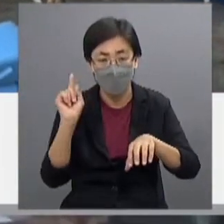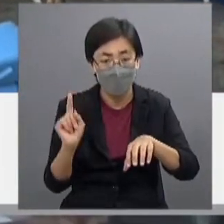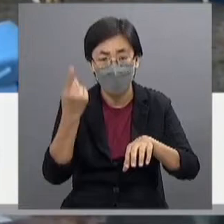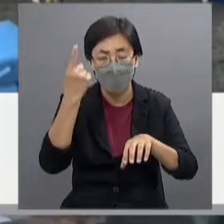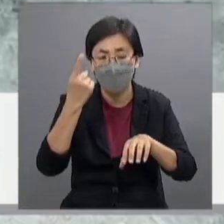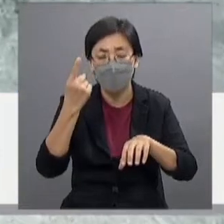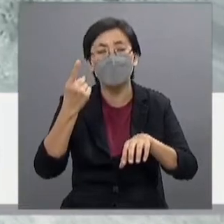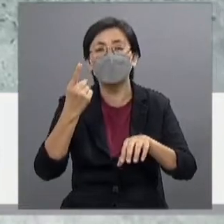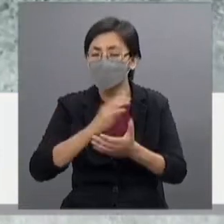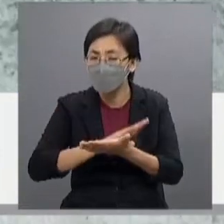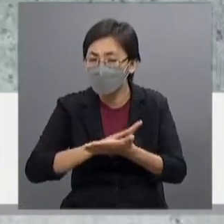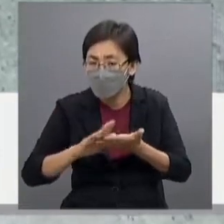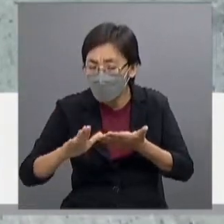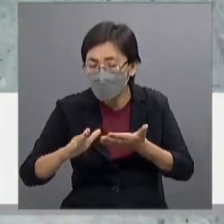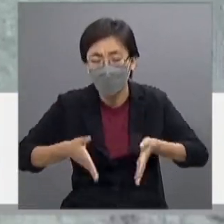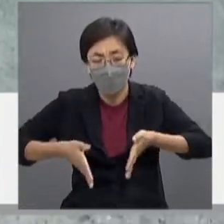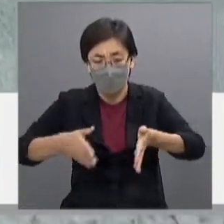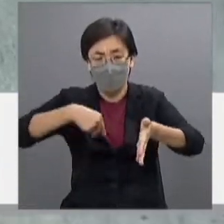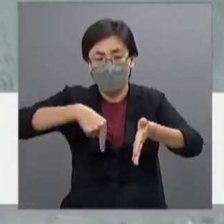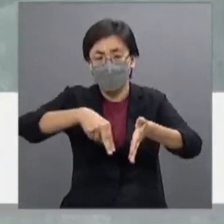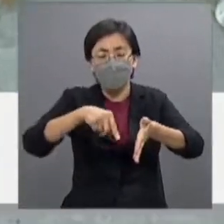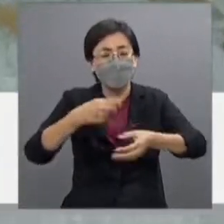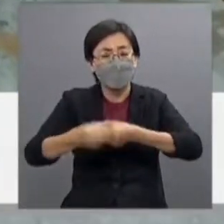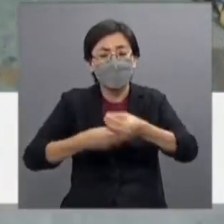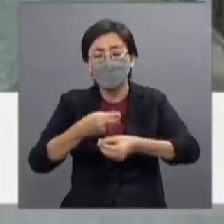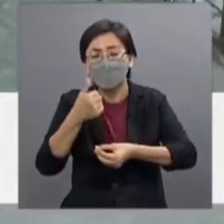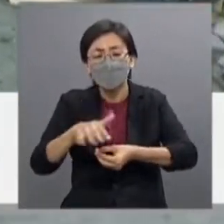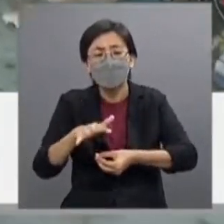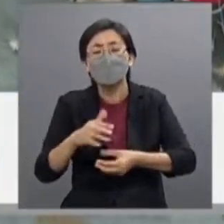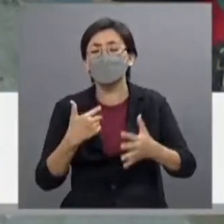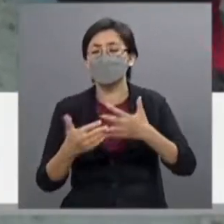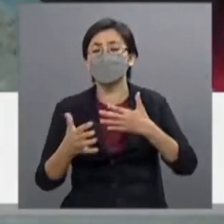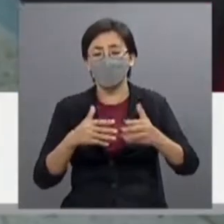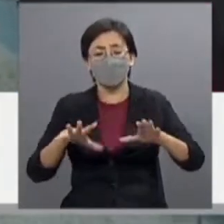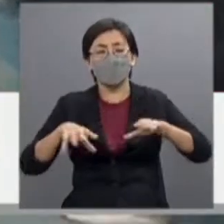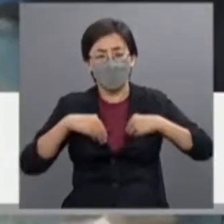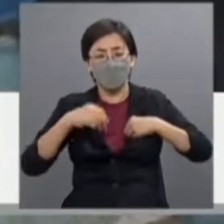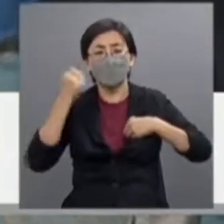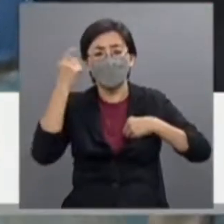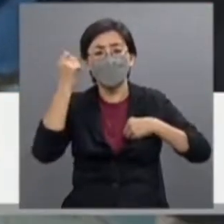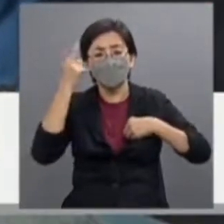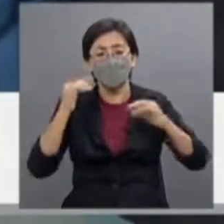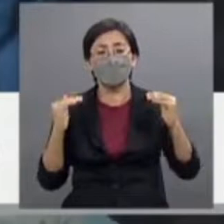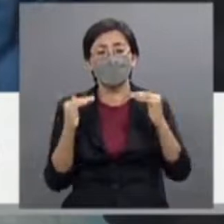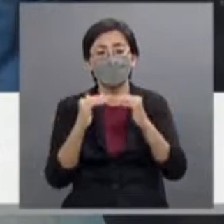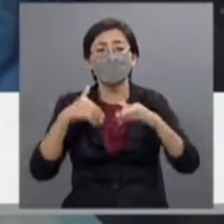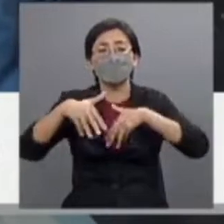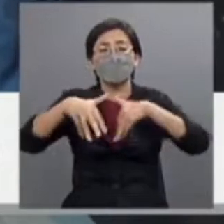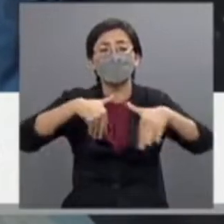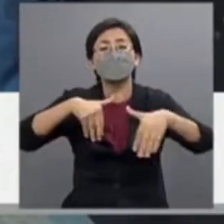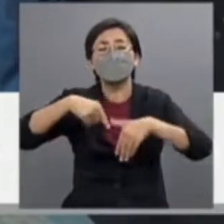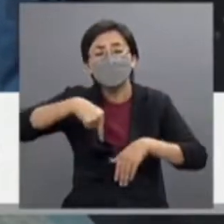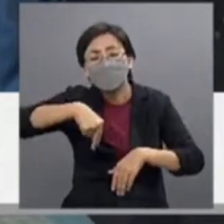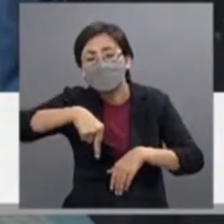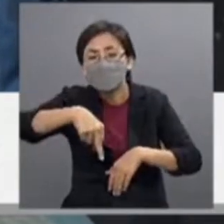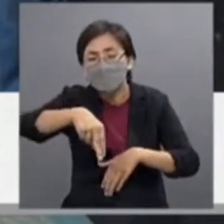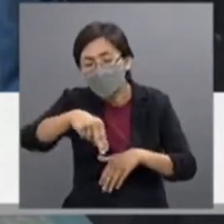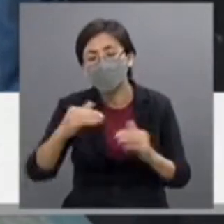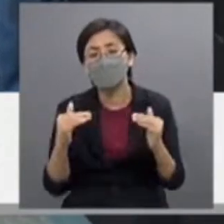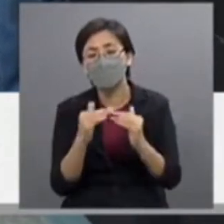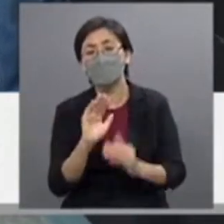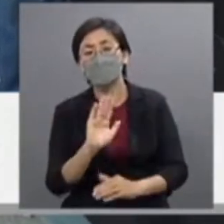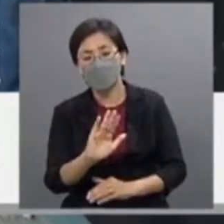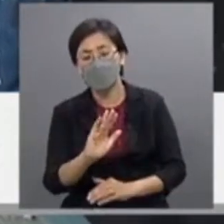นทางเท้าตัวเธอก็ยอมรับได้ค่ะเพราะว่าก็เข้าใจและเคารพสิทธิ์ของคนเดินเท้านะคะเพราะว่าการค้าขายบนทางเท้